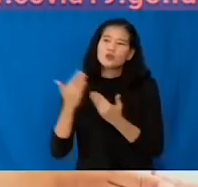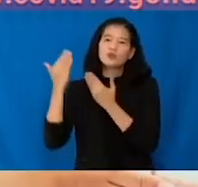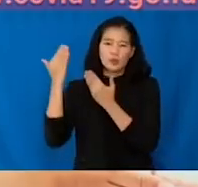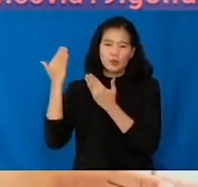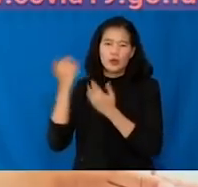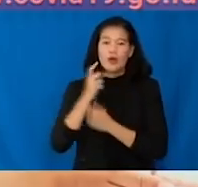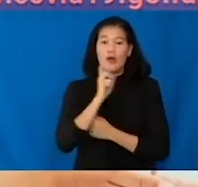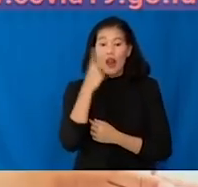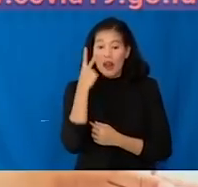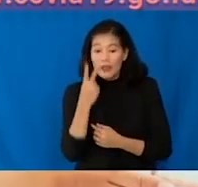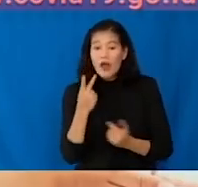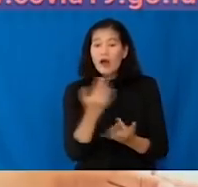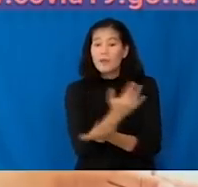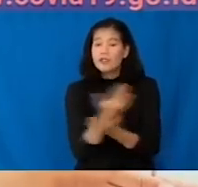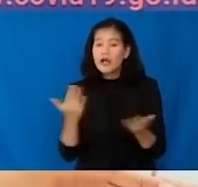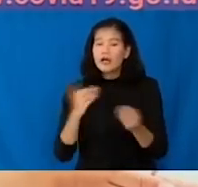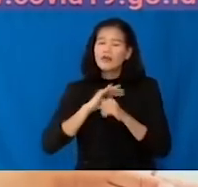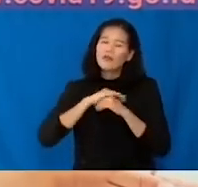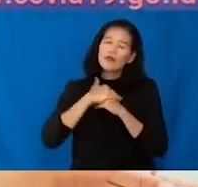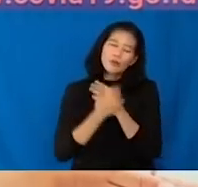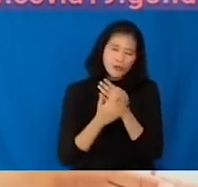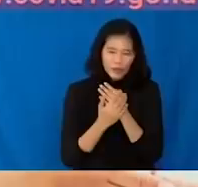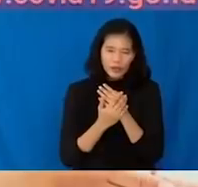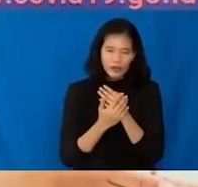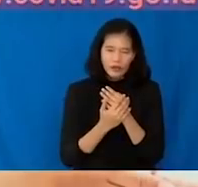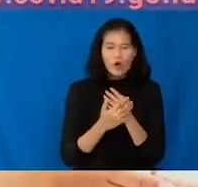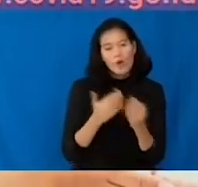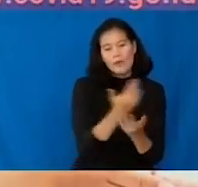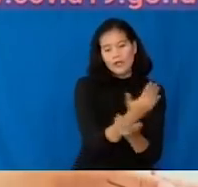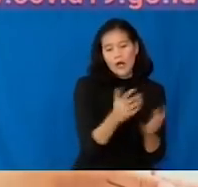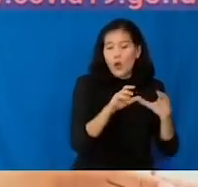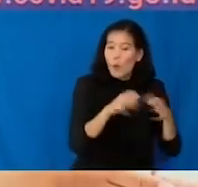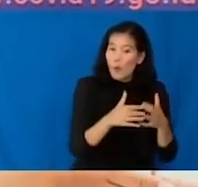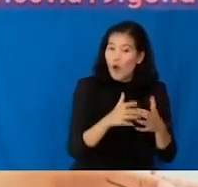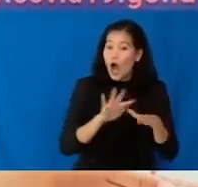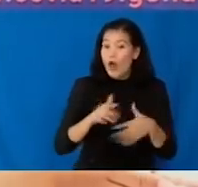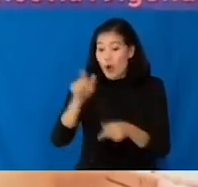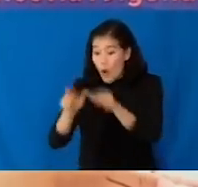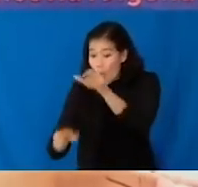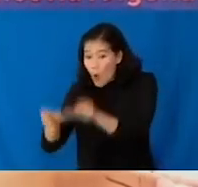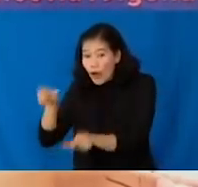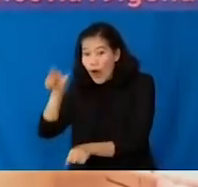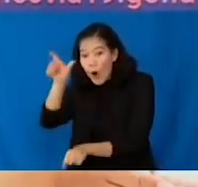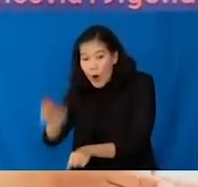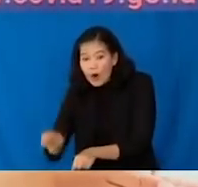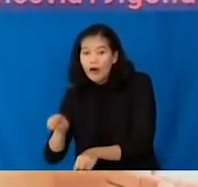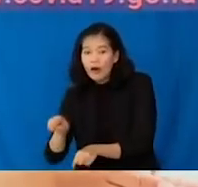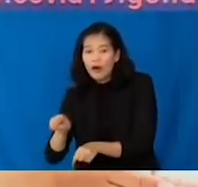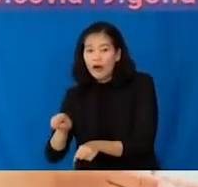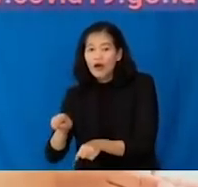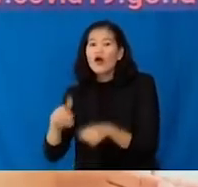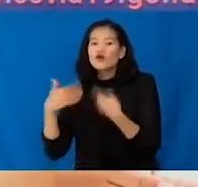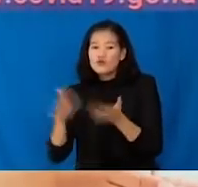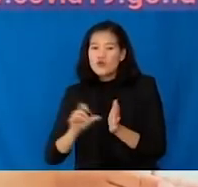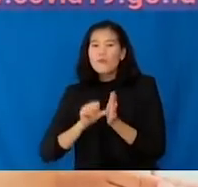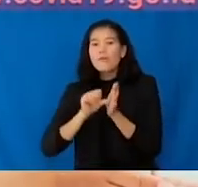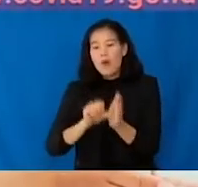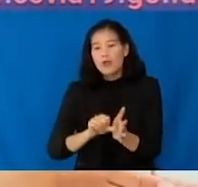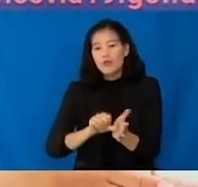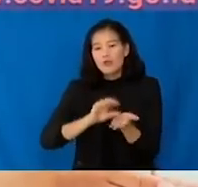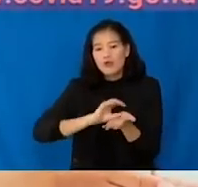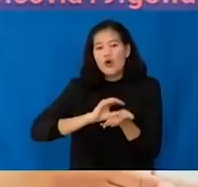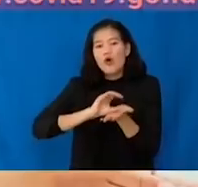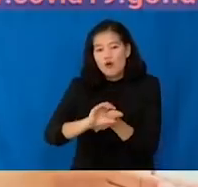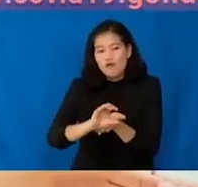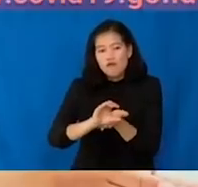kepedulian masyarakat baik secara individu maupun kelompok telah mendonasikan lebih dari